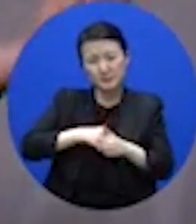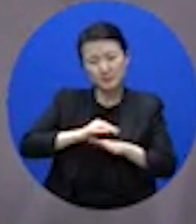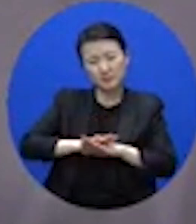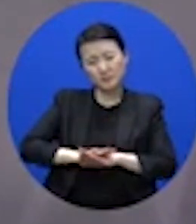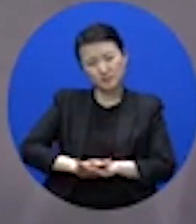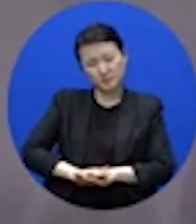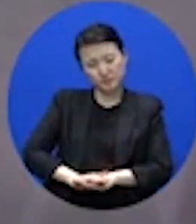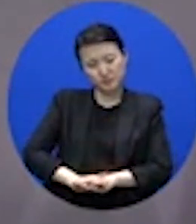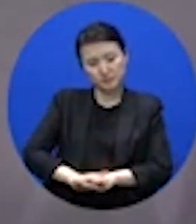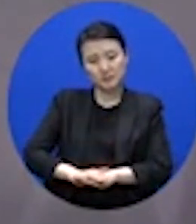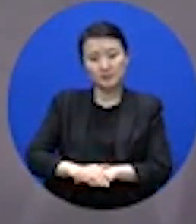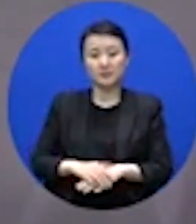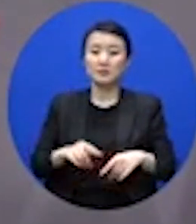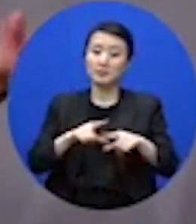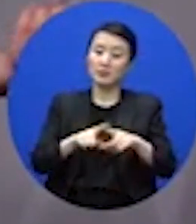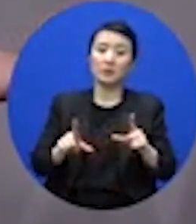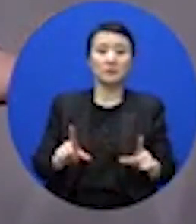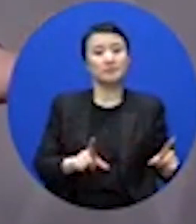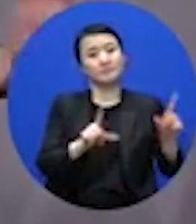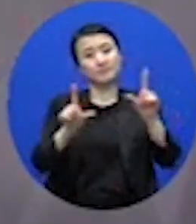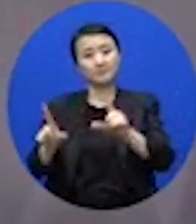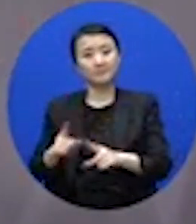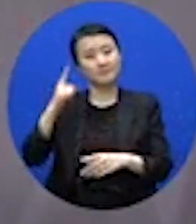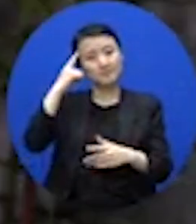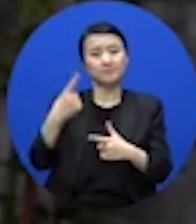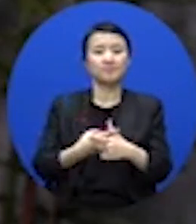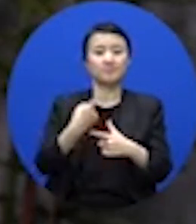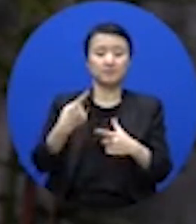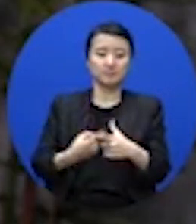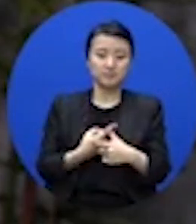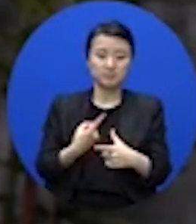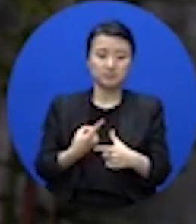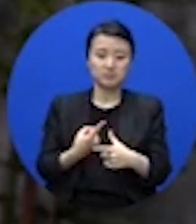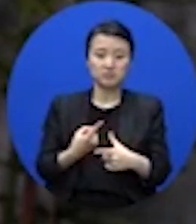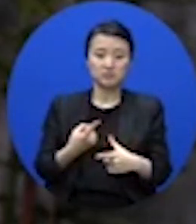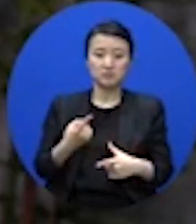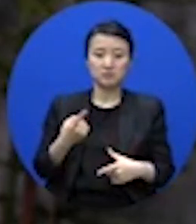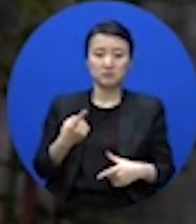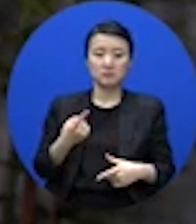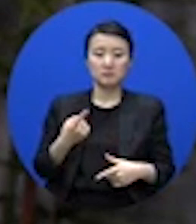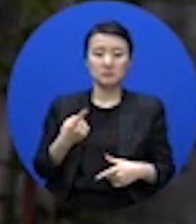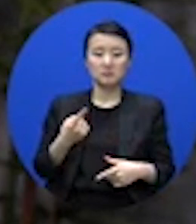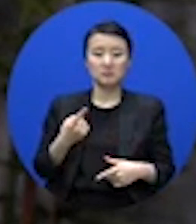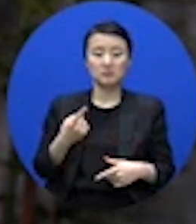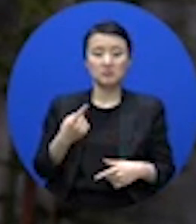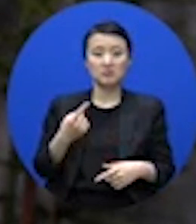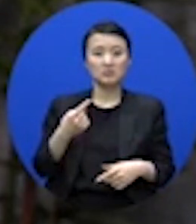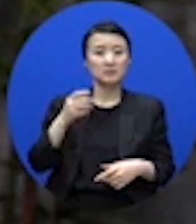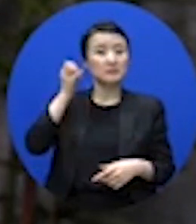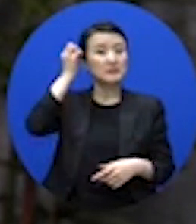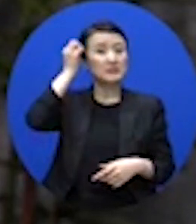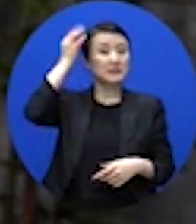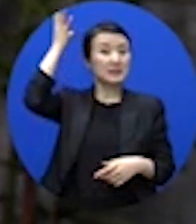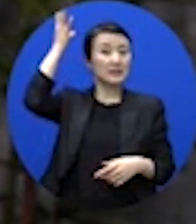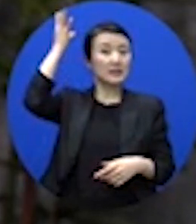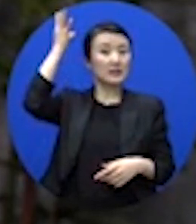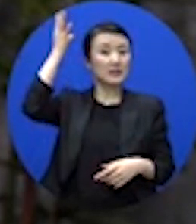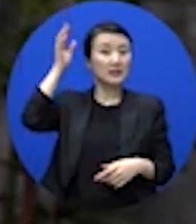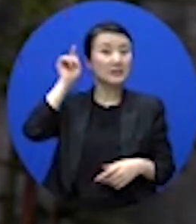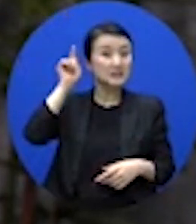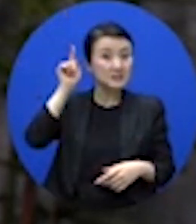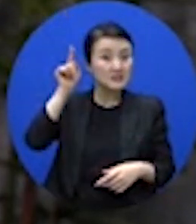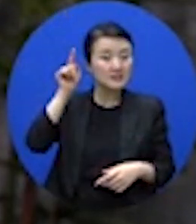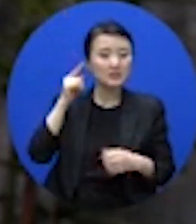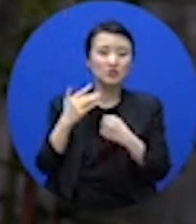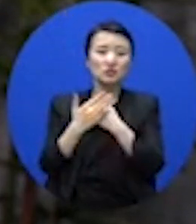의식의 세상에서 일상을 매일매일 살아가는 거예요. 그러면 망각이라는 굉장히 귀한 선물이, 신으로부터